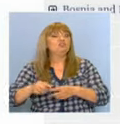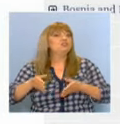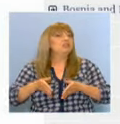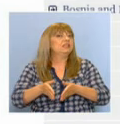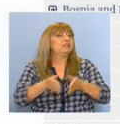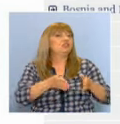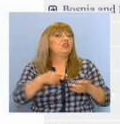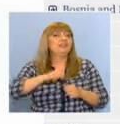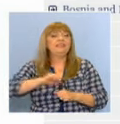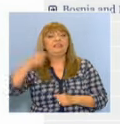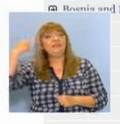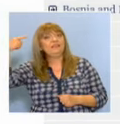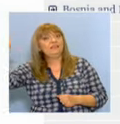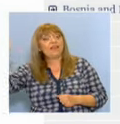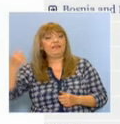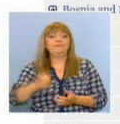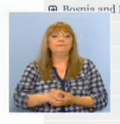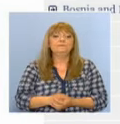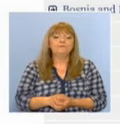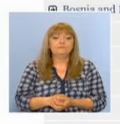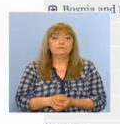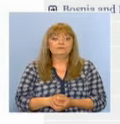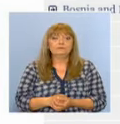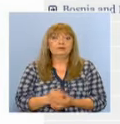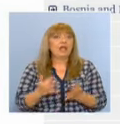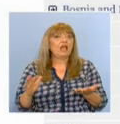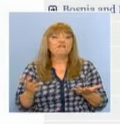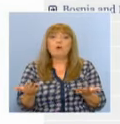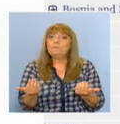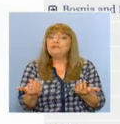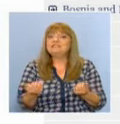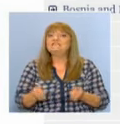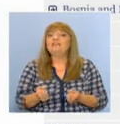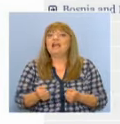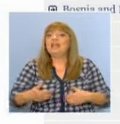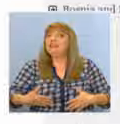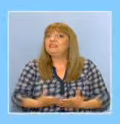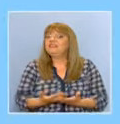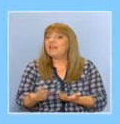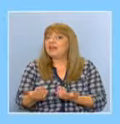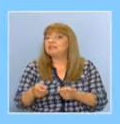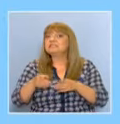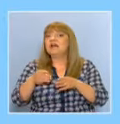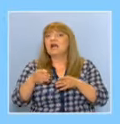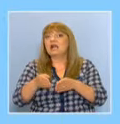изобщо идеи. А какво предизвика интереса ви към философията?